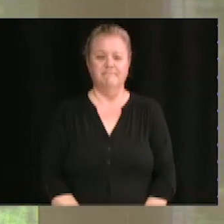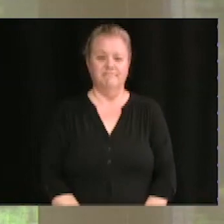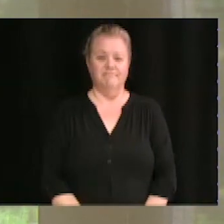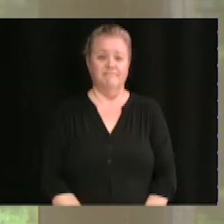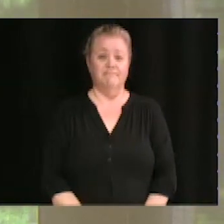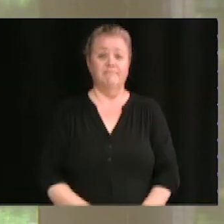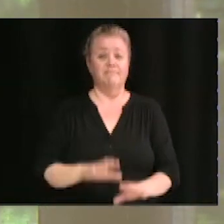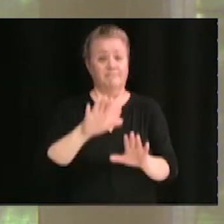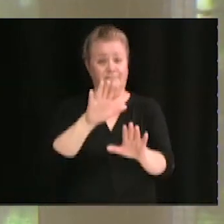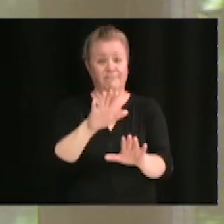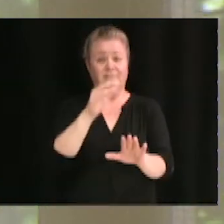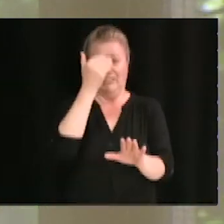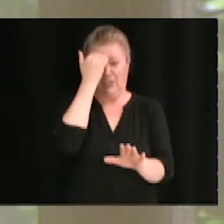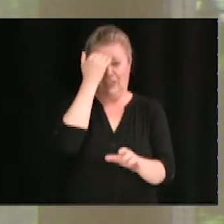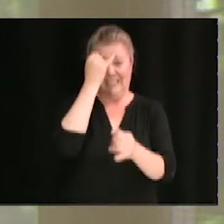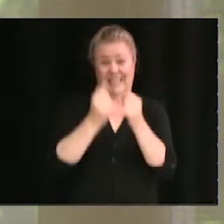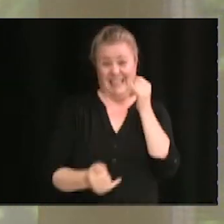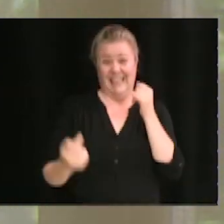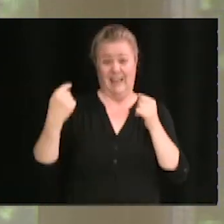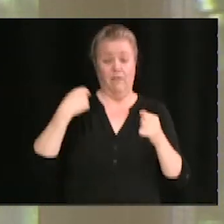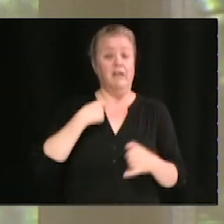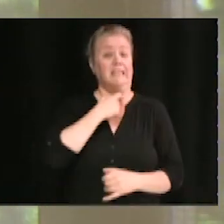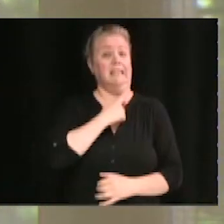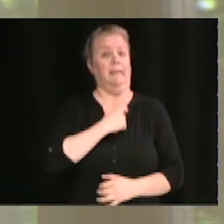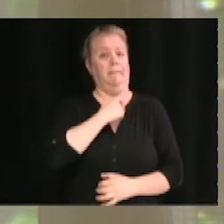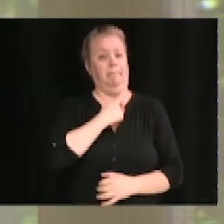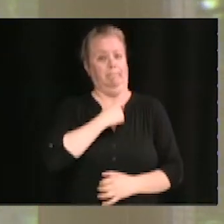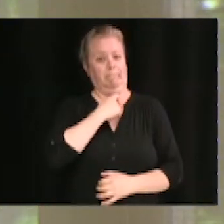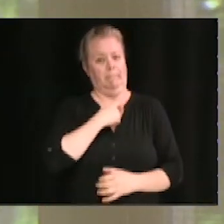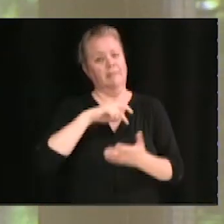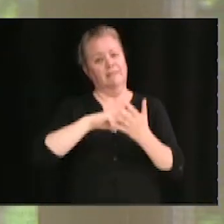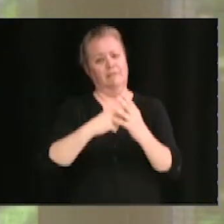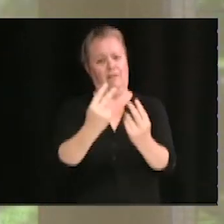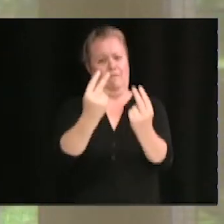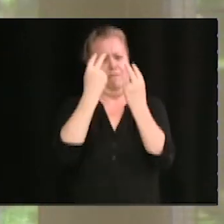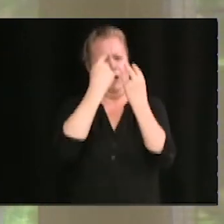Je sais, j'avais une grippe la dernière séance du Conseil, vous allez dire, il n pas guéri.